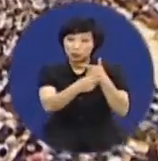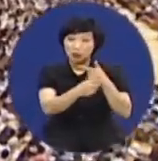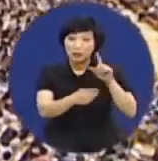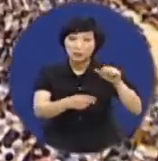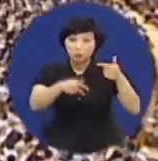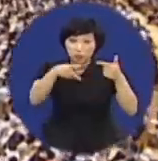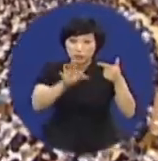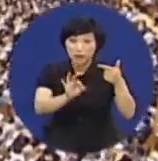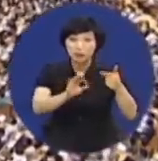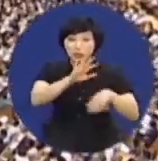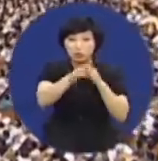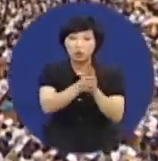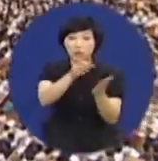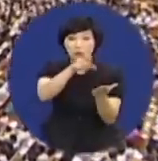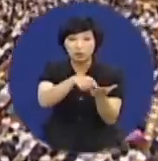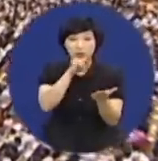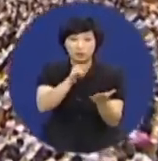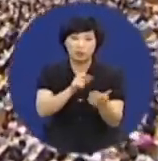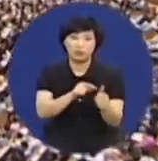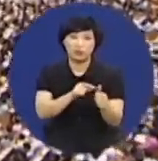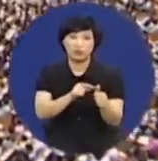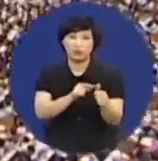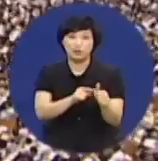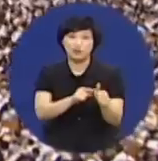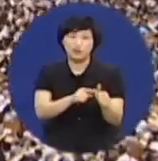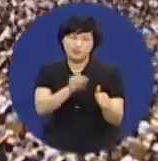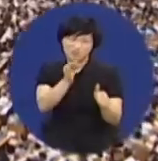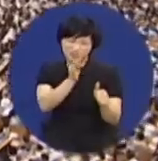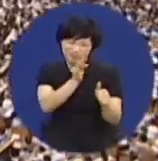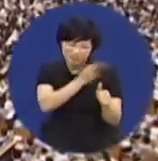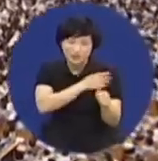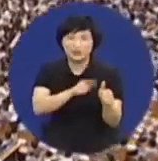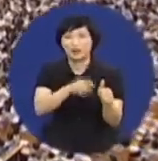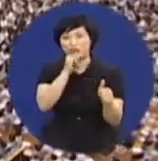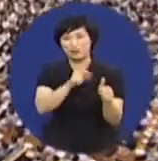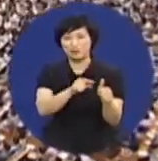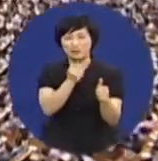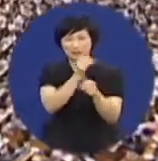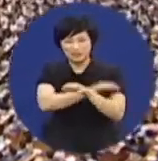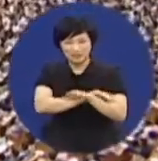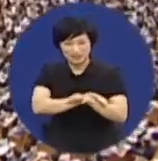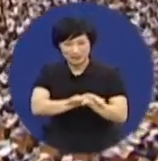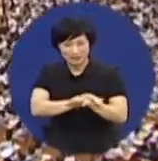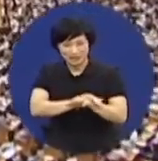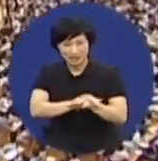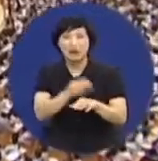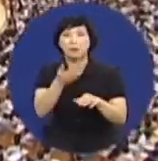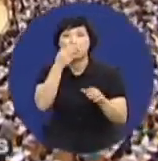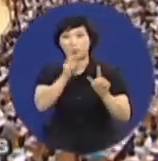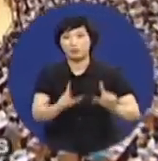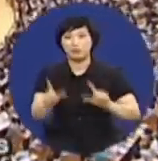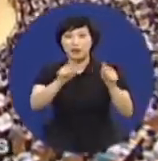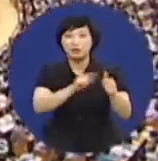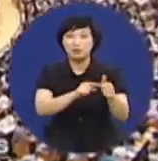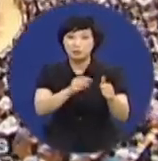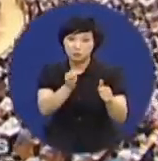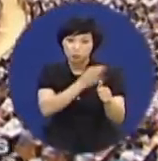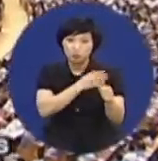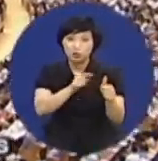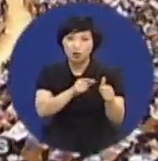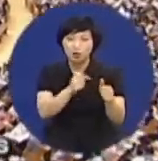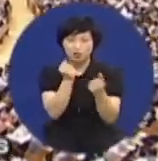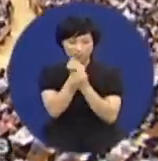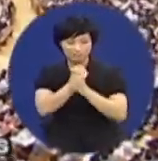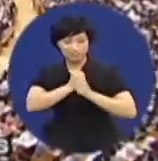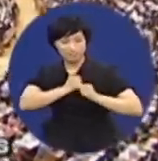ルカの福音書16章にある金持ちがいました。 彼